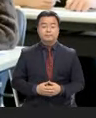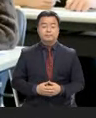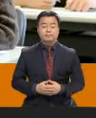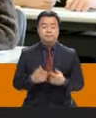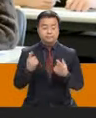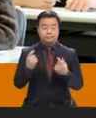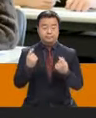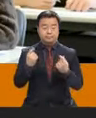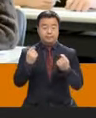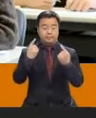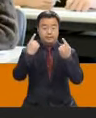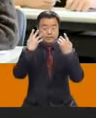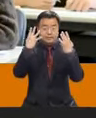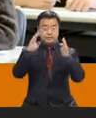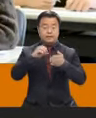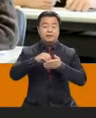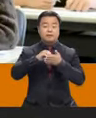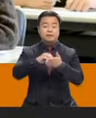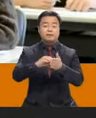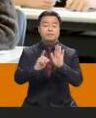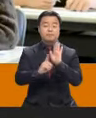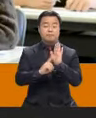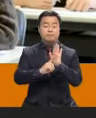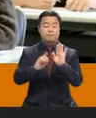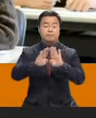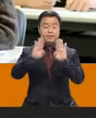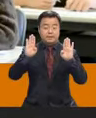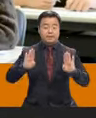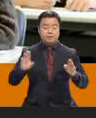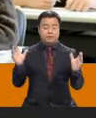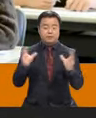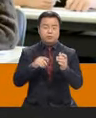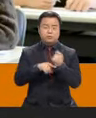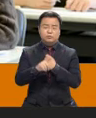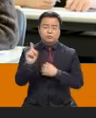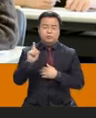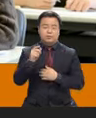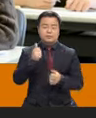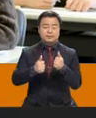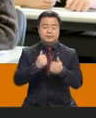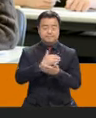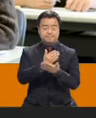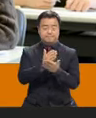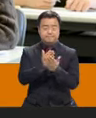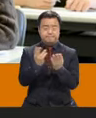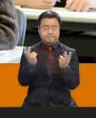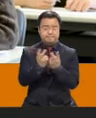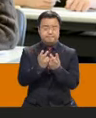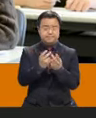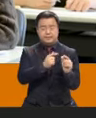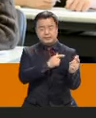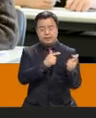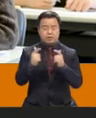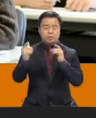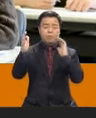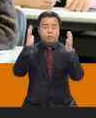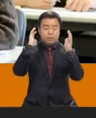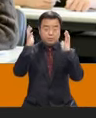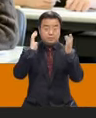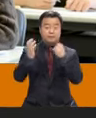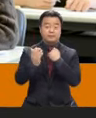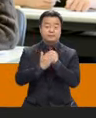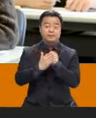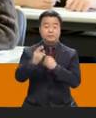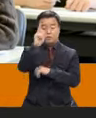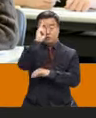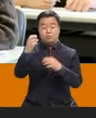이렇게 대입 박람회로 수험생이 몰리는 건 전형 방법이 그만큼 다양하고 복잡하기 때문이죠. 정부는